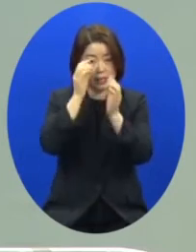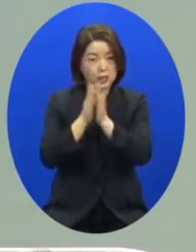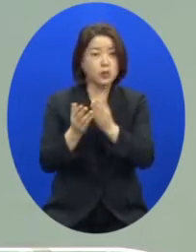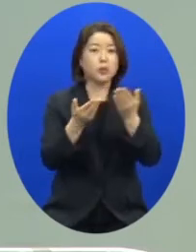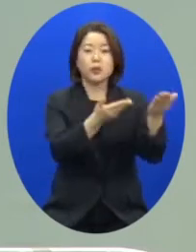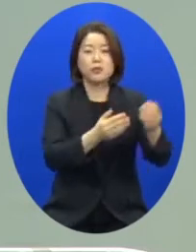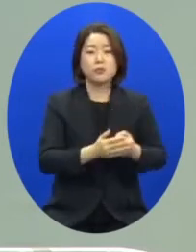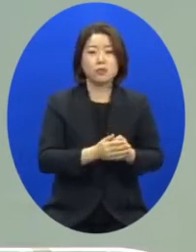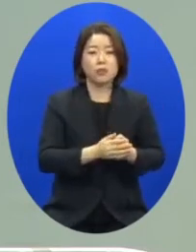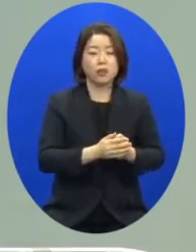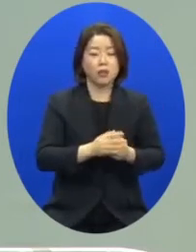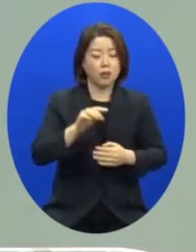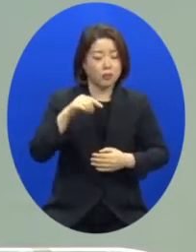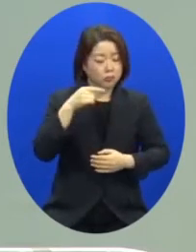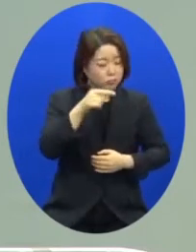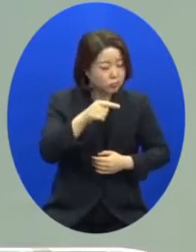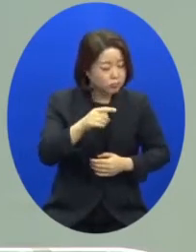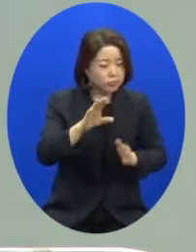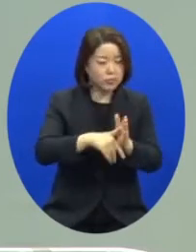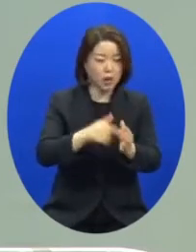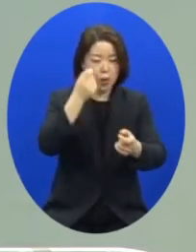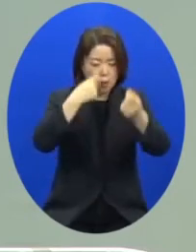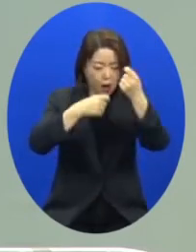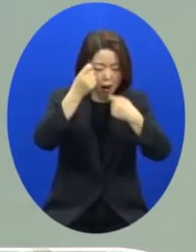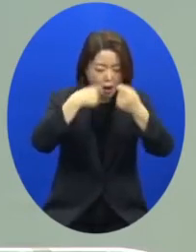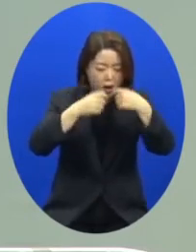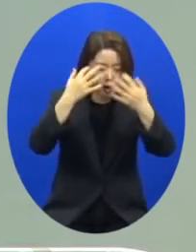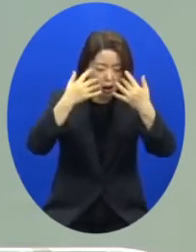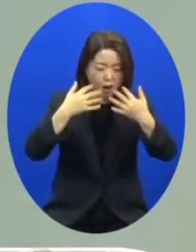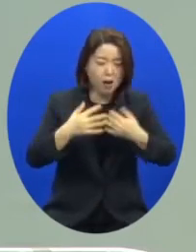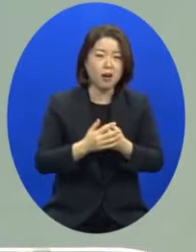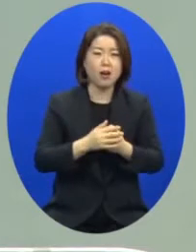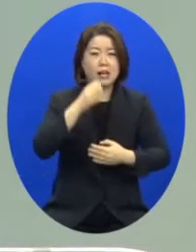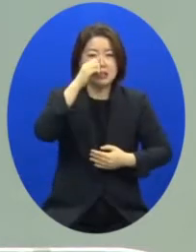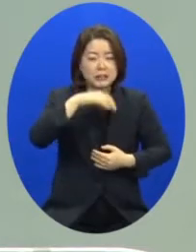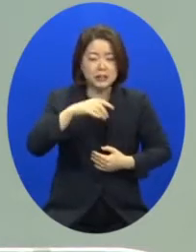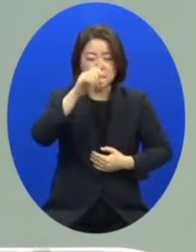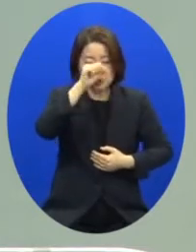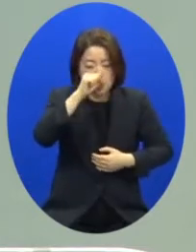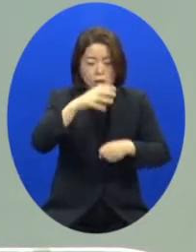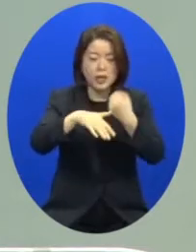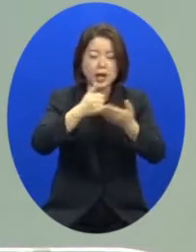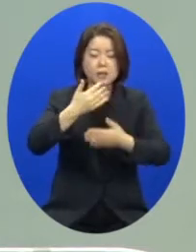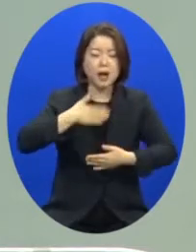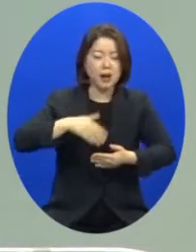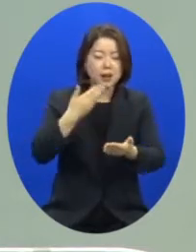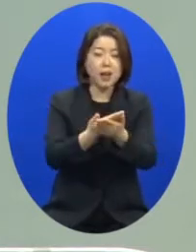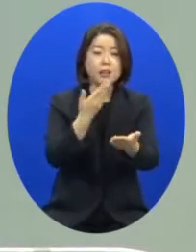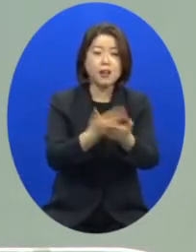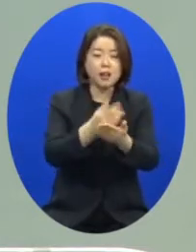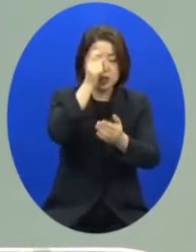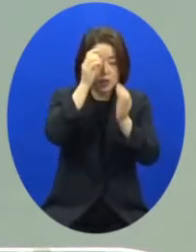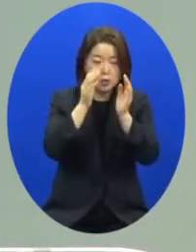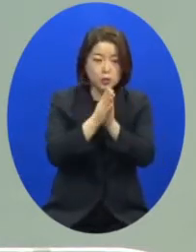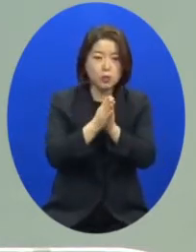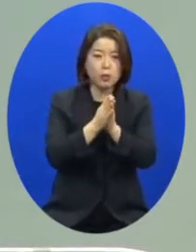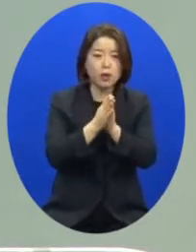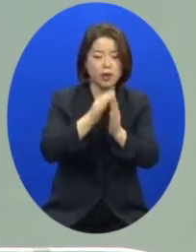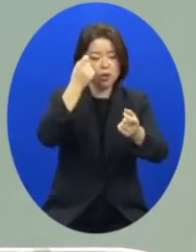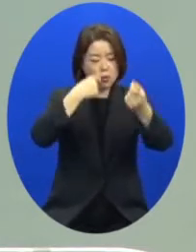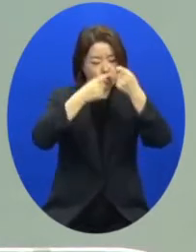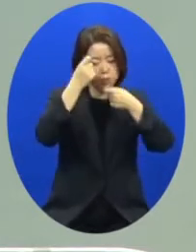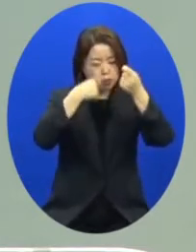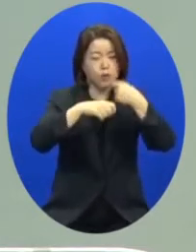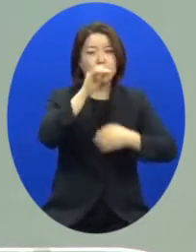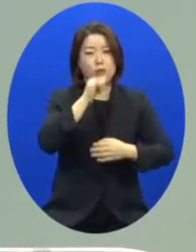근데 뭐 펑펑 오는 거예요 그냥 좋으신 하나님을 알게 해달라는 기도의 그렇게 눈물을 쏟으며 울더라